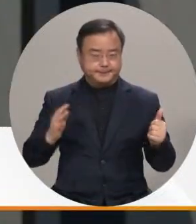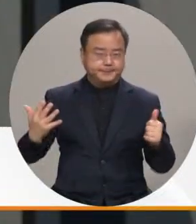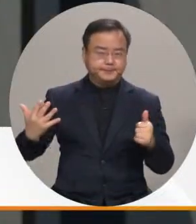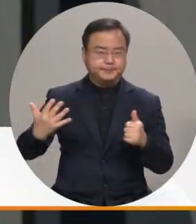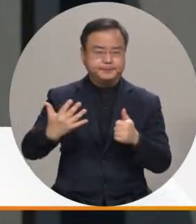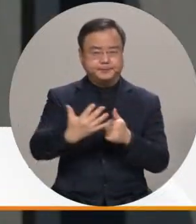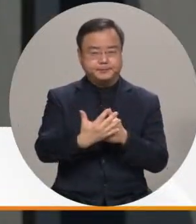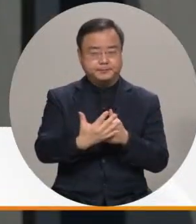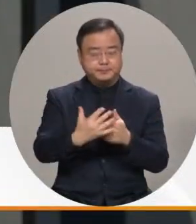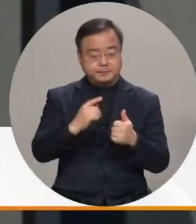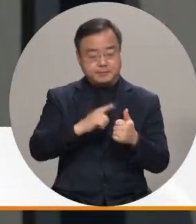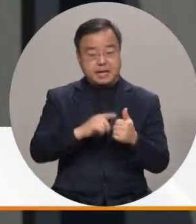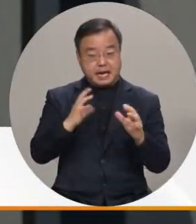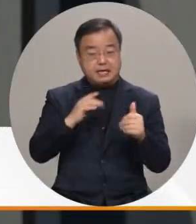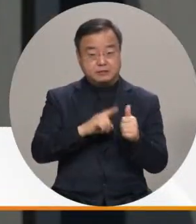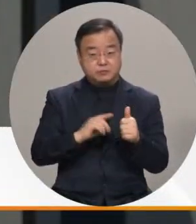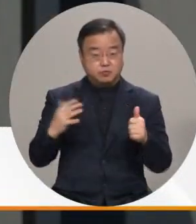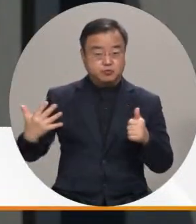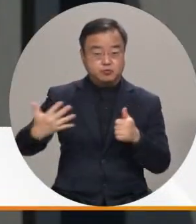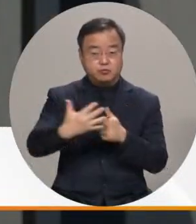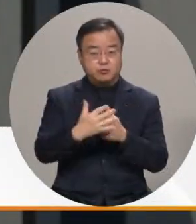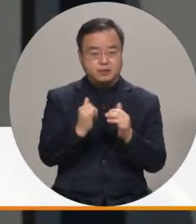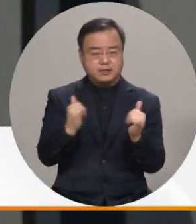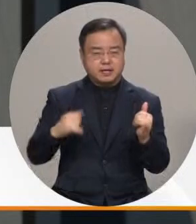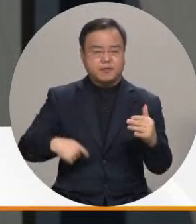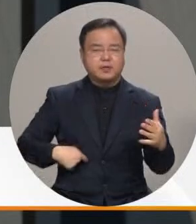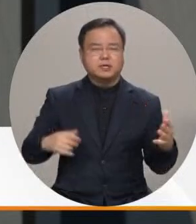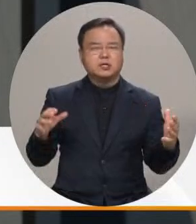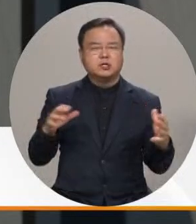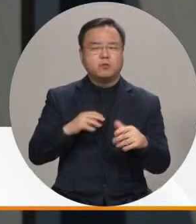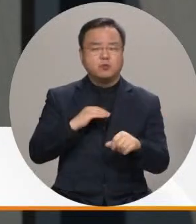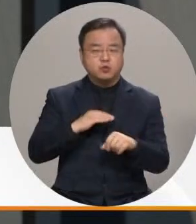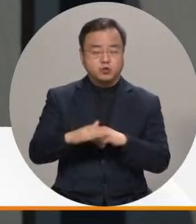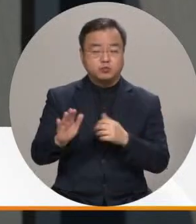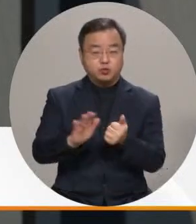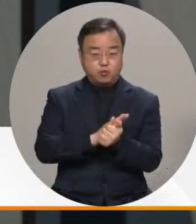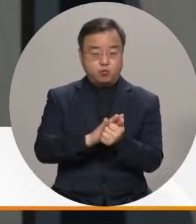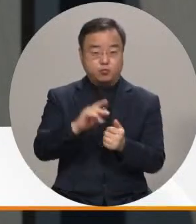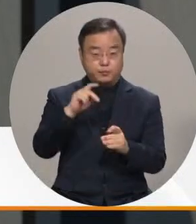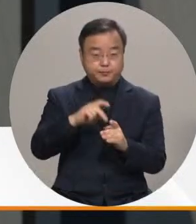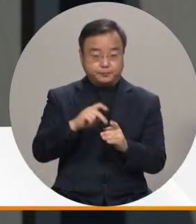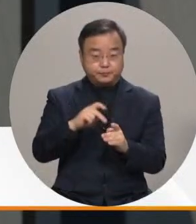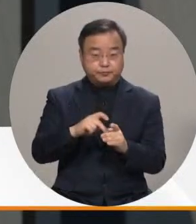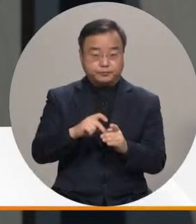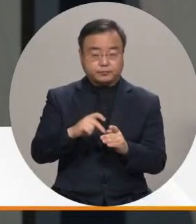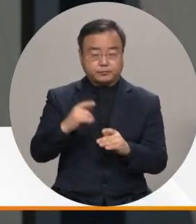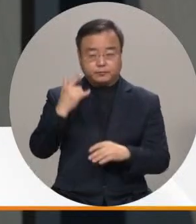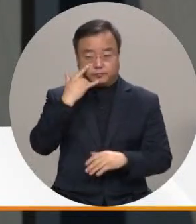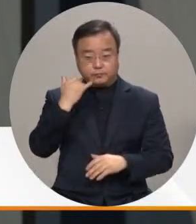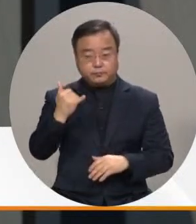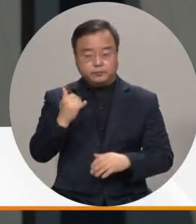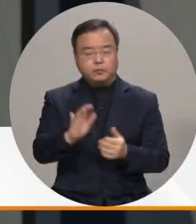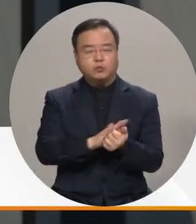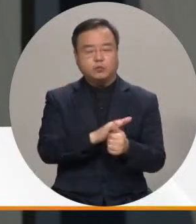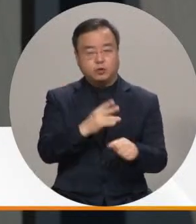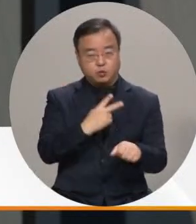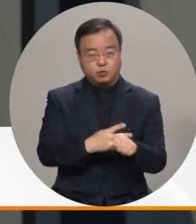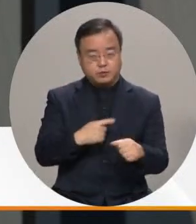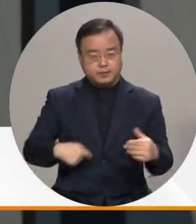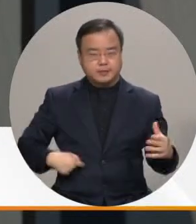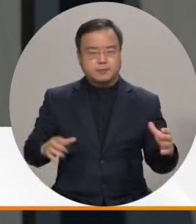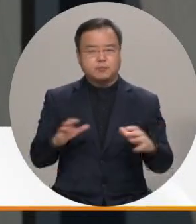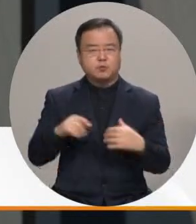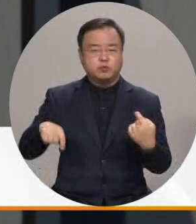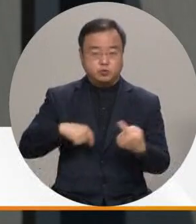둘러싼 사람들이 협력한다 해서 이제 협동형 돌봄 센터인데요 부모들이 돌봄 교사들과 협력해서 운영하고